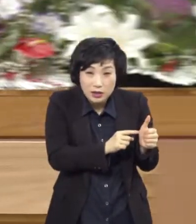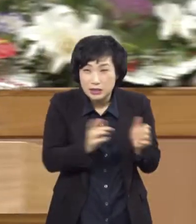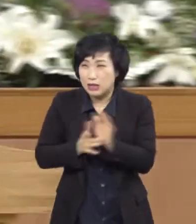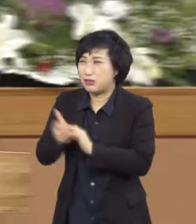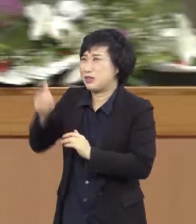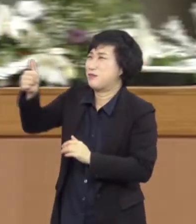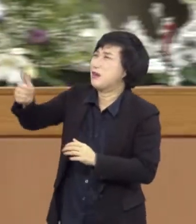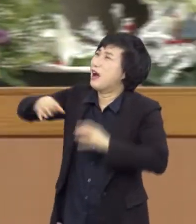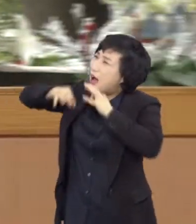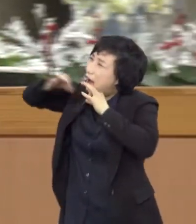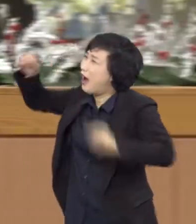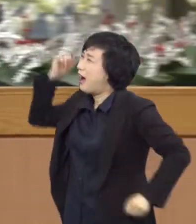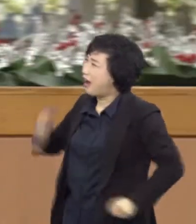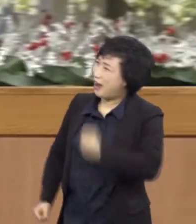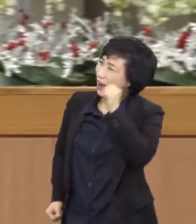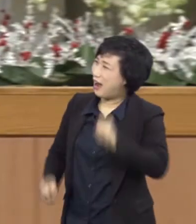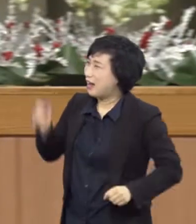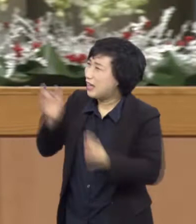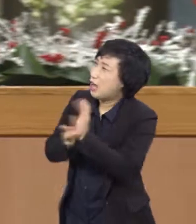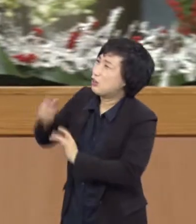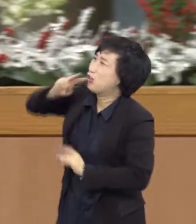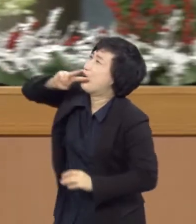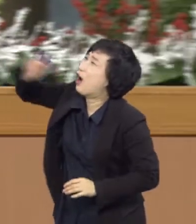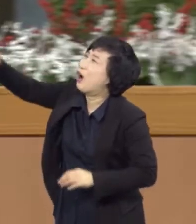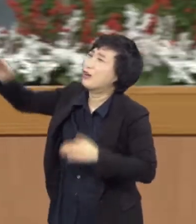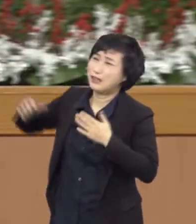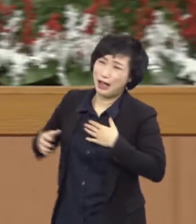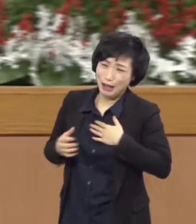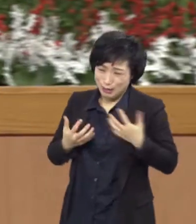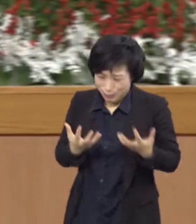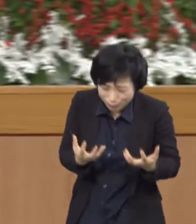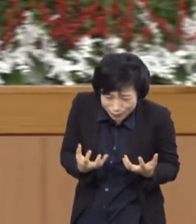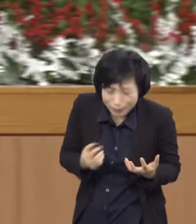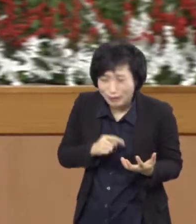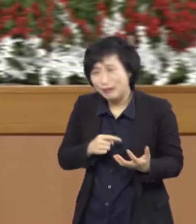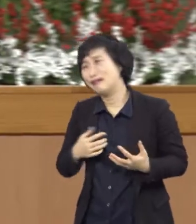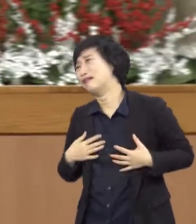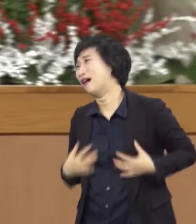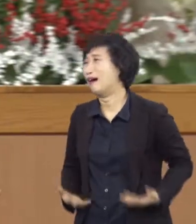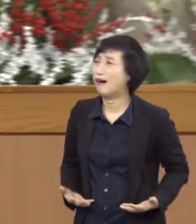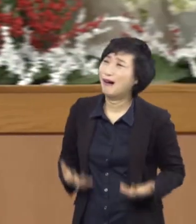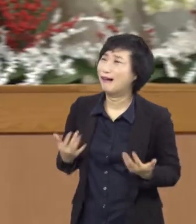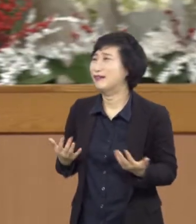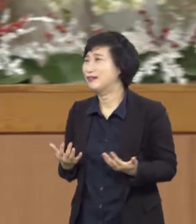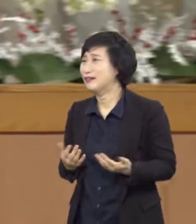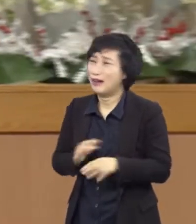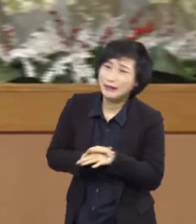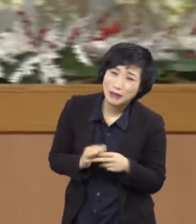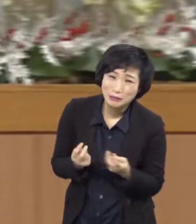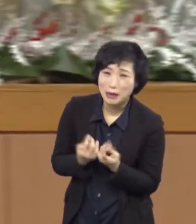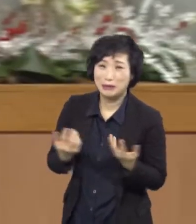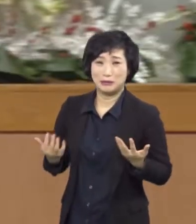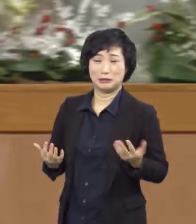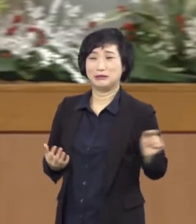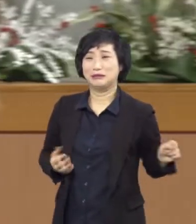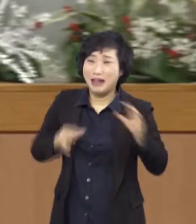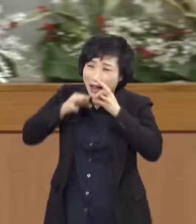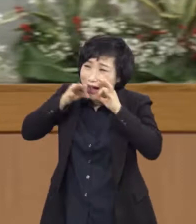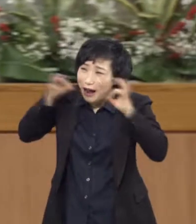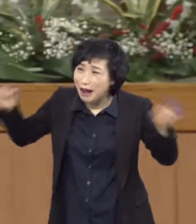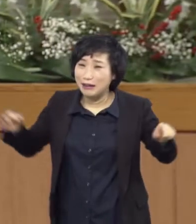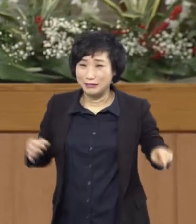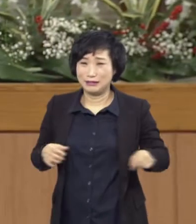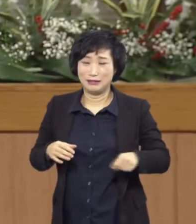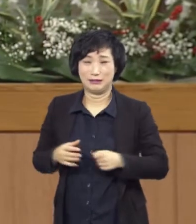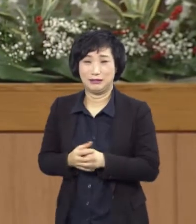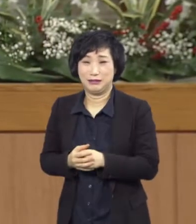쫓아옵니다. 예수여, 나는 이 문둥병의 고통에서 벗어날 길이 없어요. 능력이